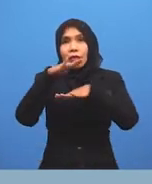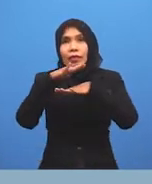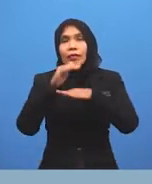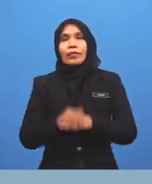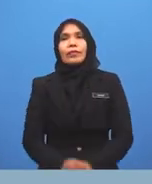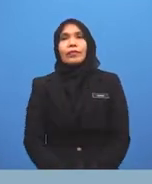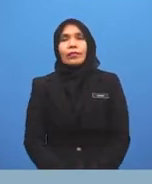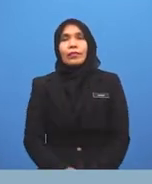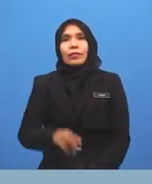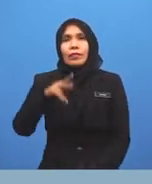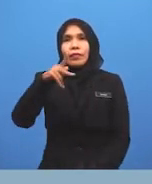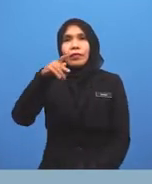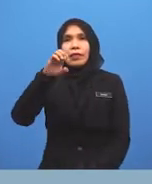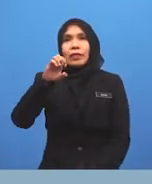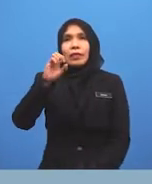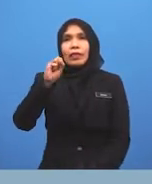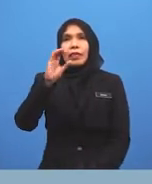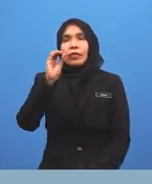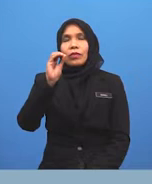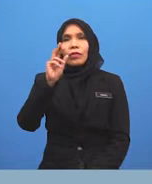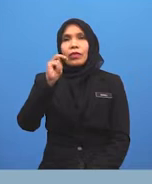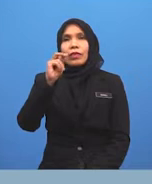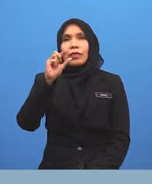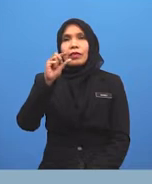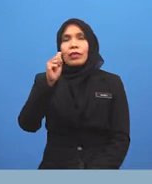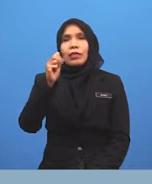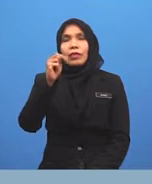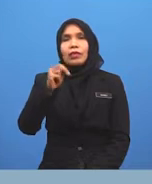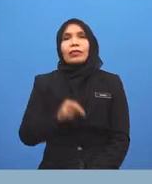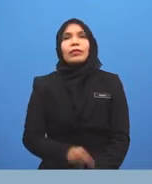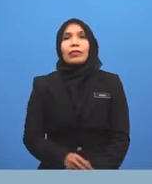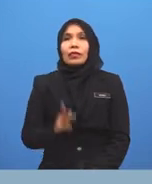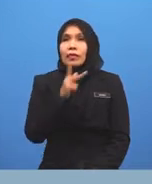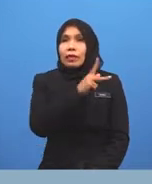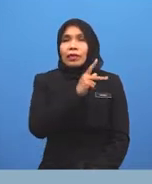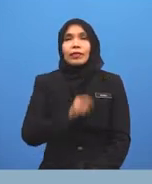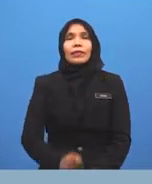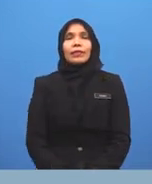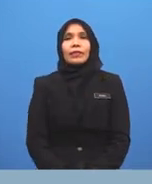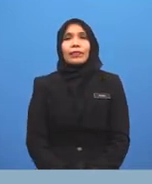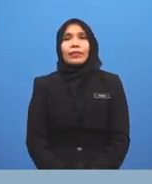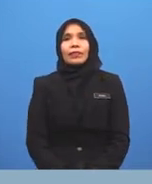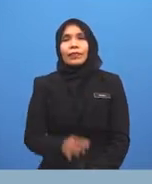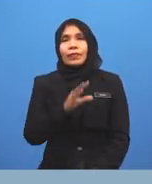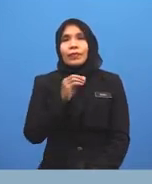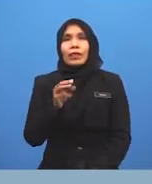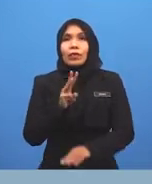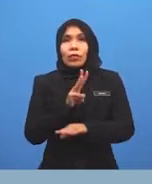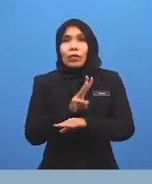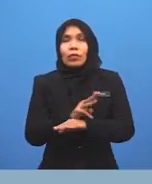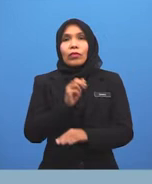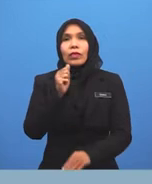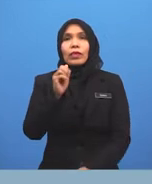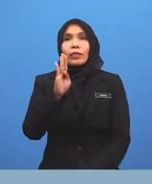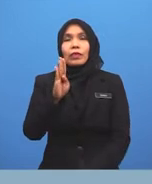atas, pesongan jarum galvanometer terpesong ke arah kiri. Dan sewaktu